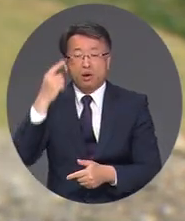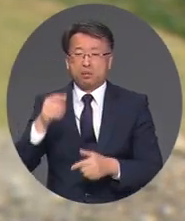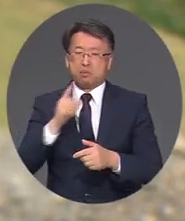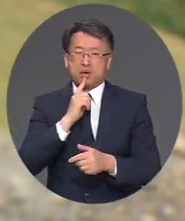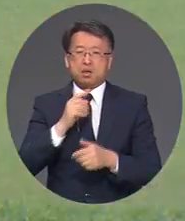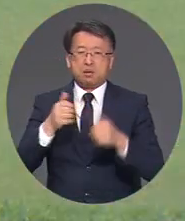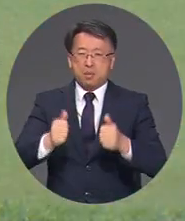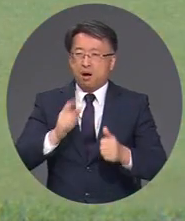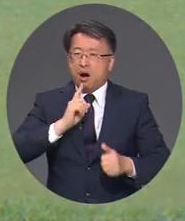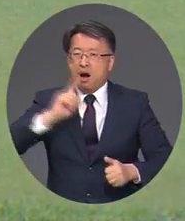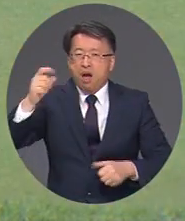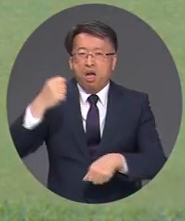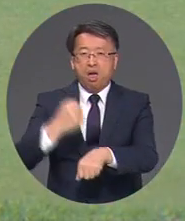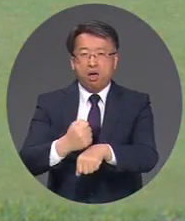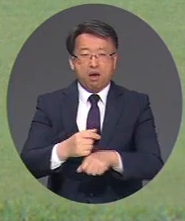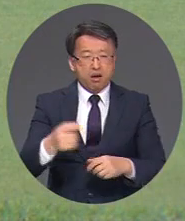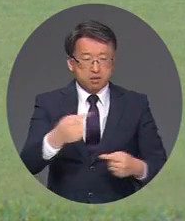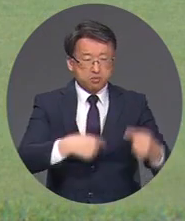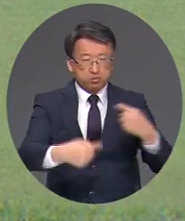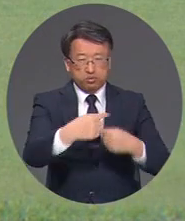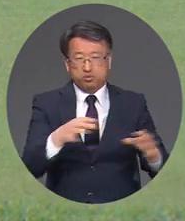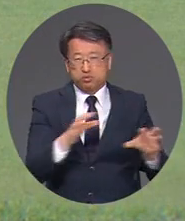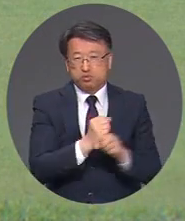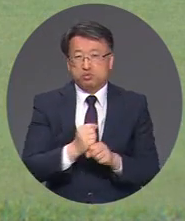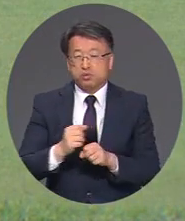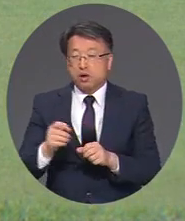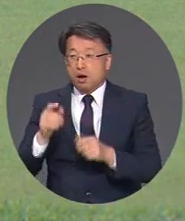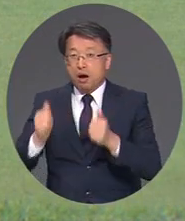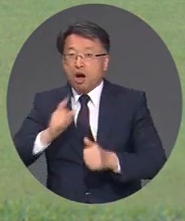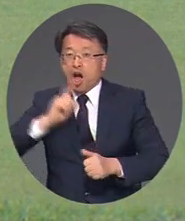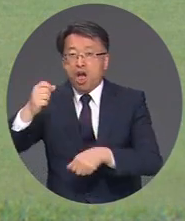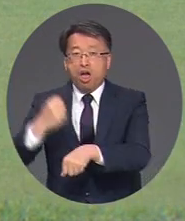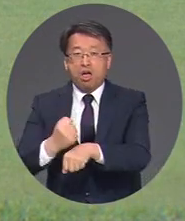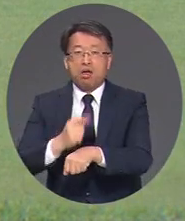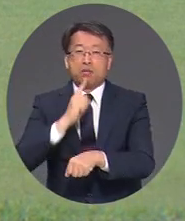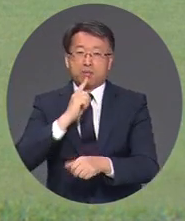사태는 법정 공방으로까지 번질 분위기입니다. MBC 뉴스 문철진입니다.